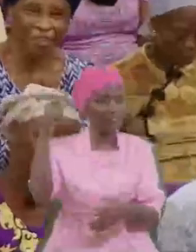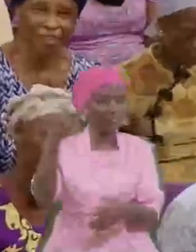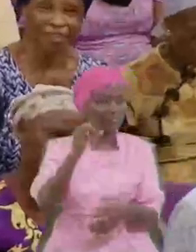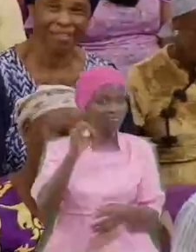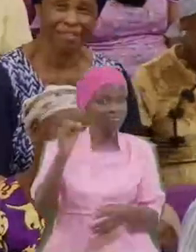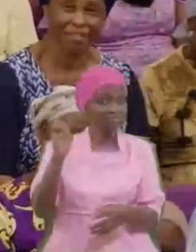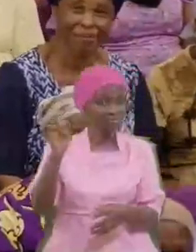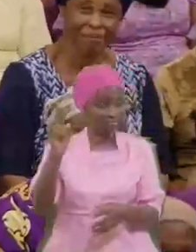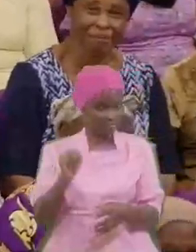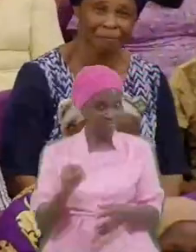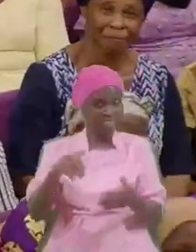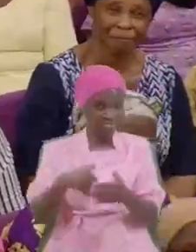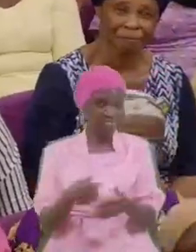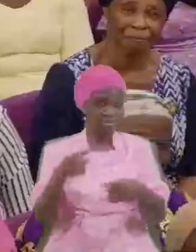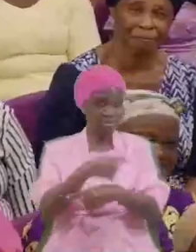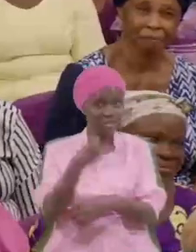pour vous. Amen.